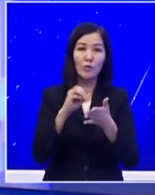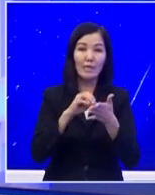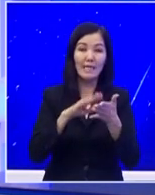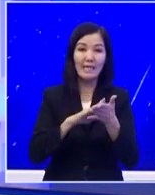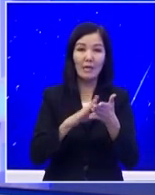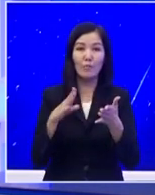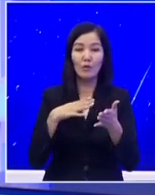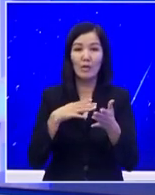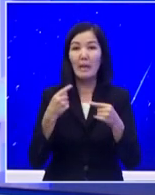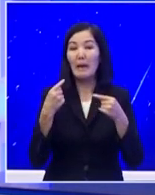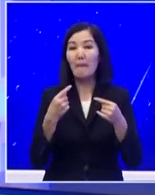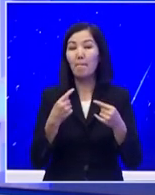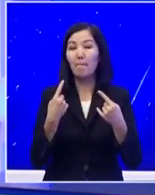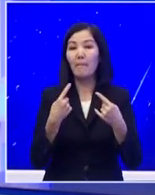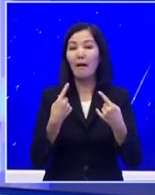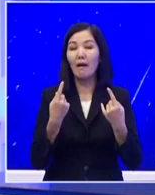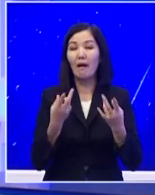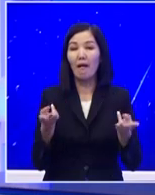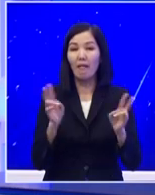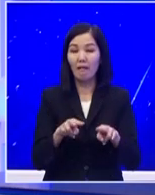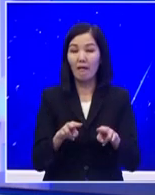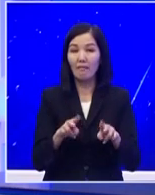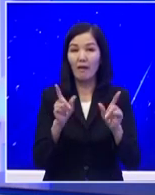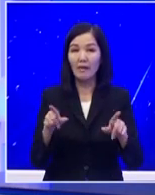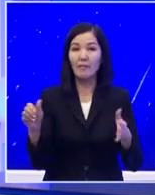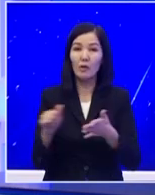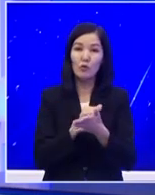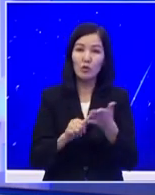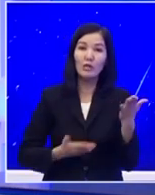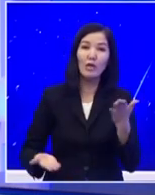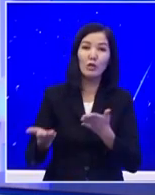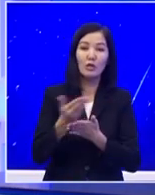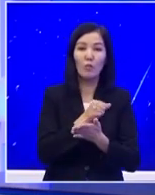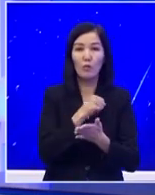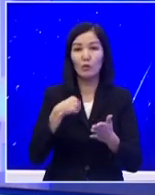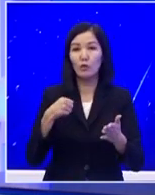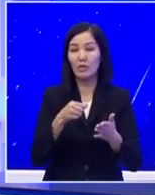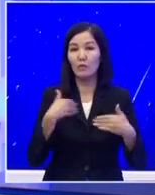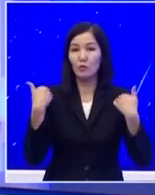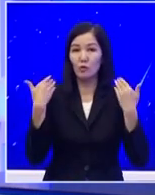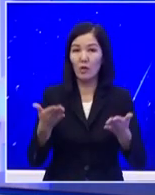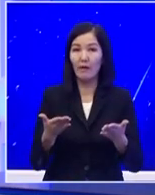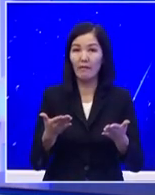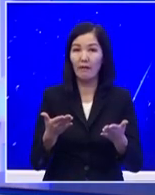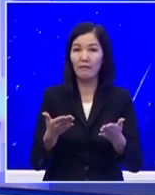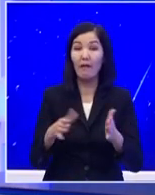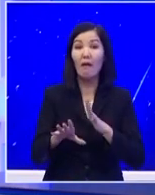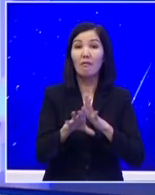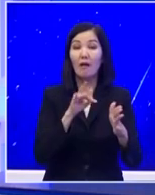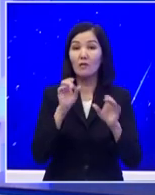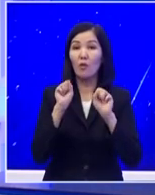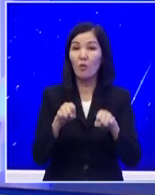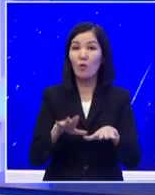үлгерді. Өзгелері тиісті құжаттарын жинастырып жатыр. Кандидаттардың дені өздерін өзі ұсынғандар. Оларды таңдау